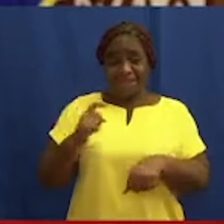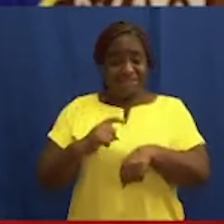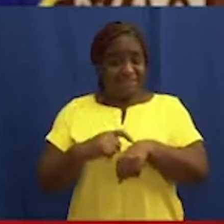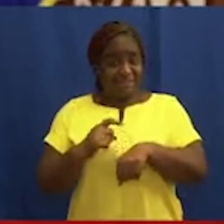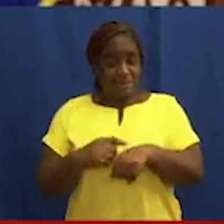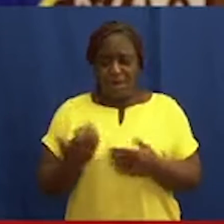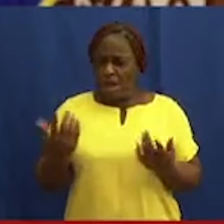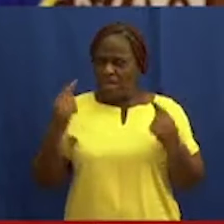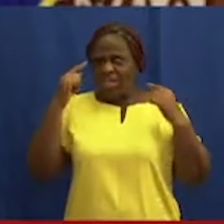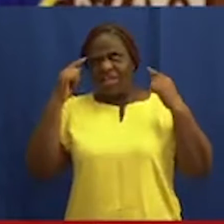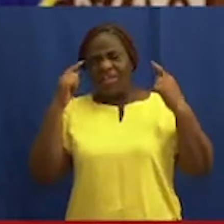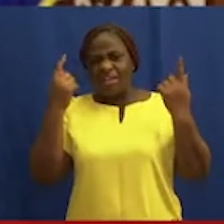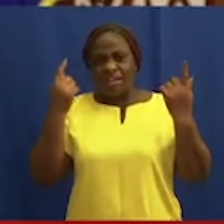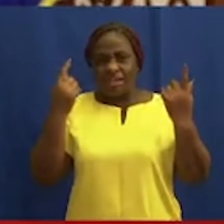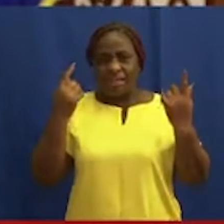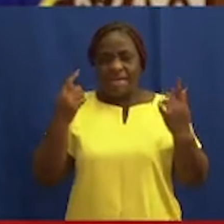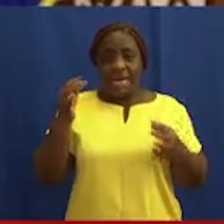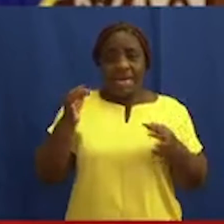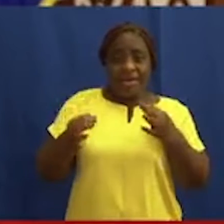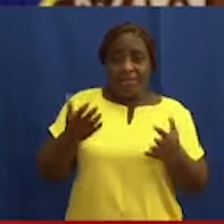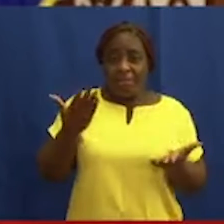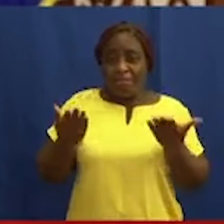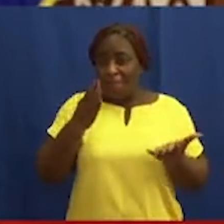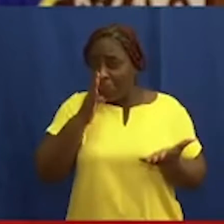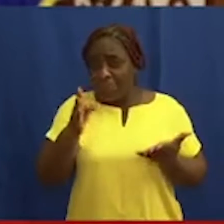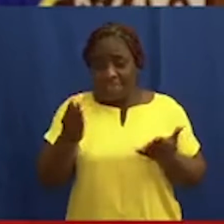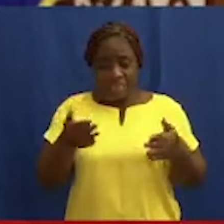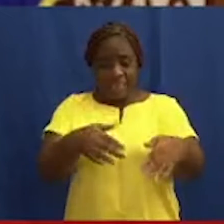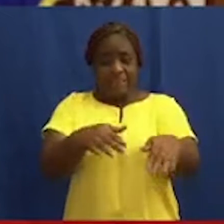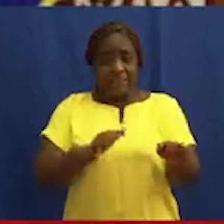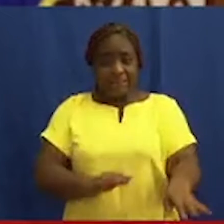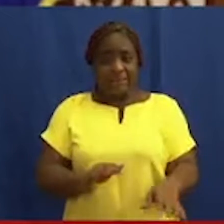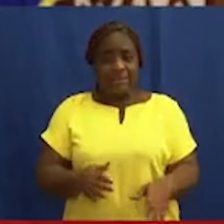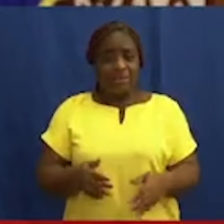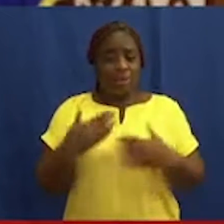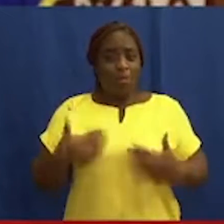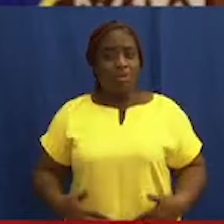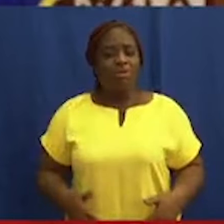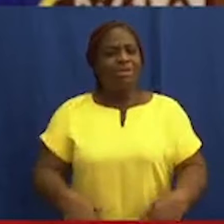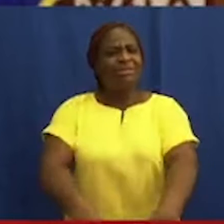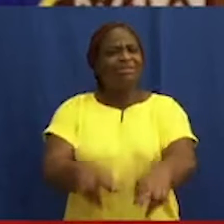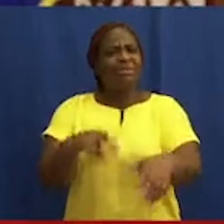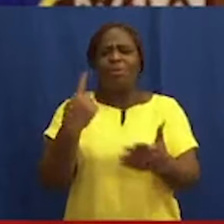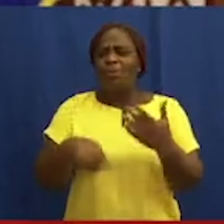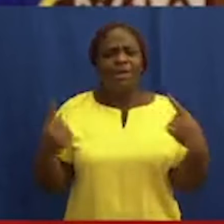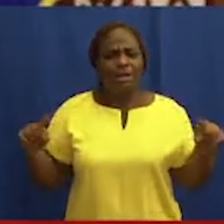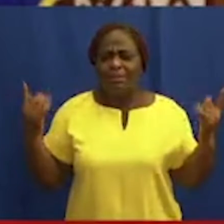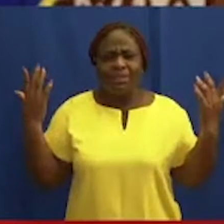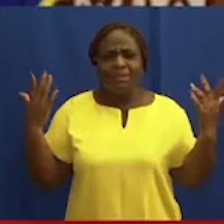kamar yadda aka yi hasashe. Amma fa na san haƙi ne a kaina a matsayina na shugaban